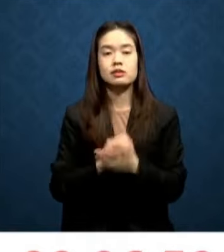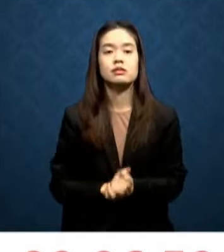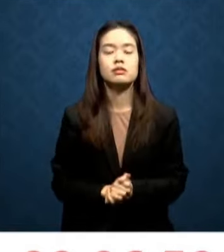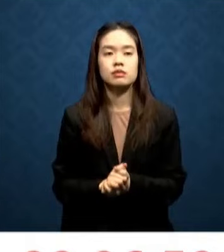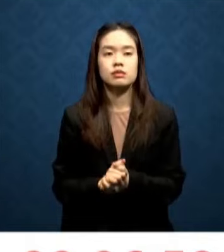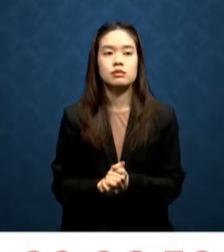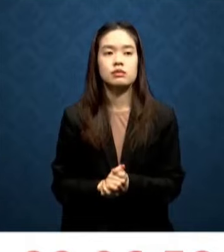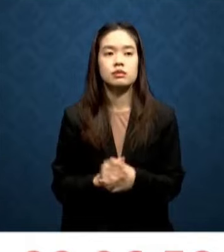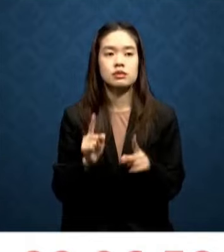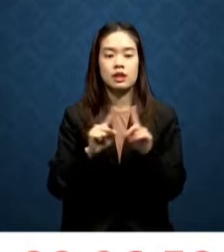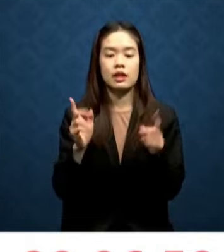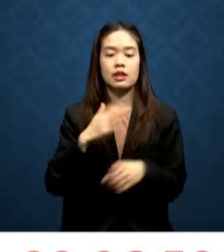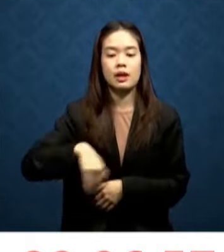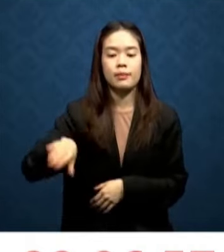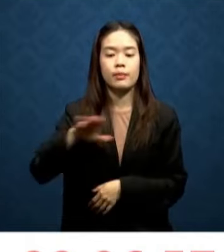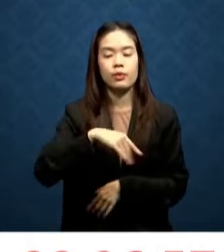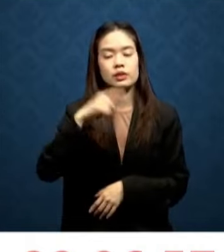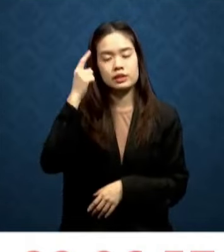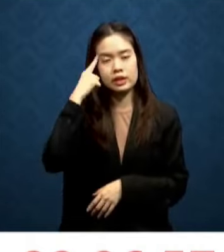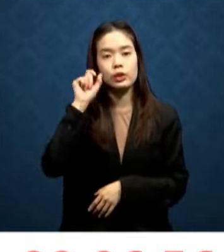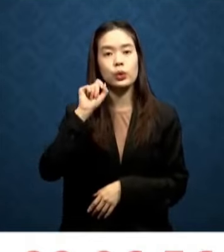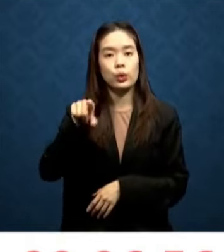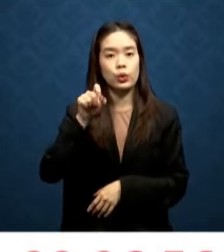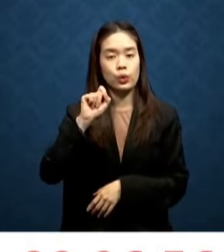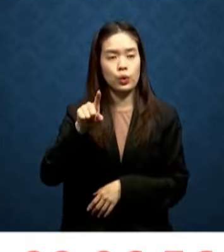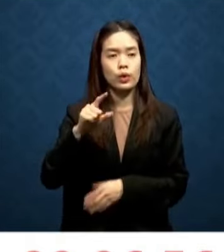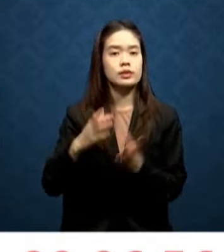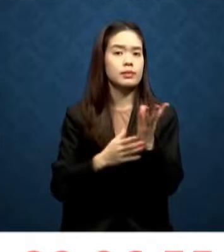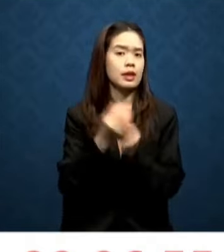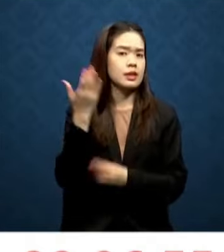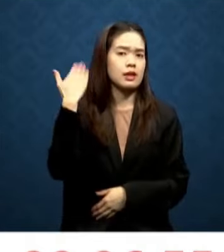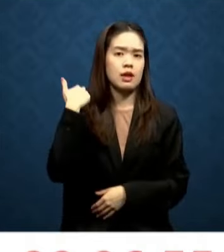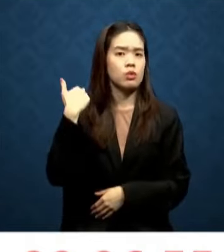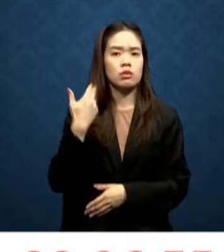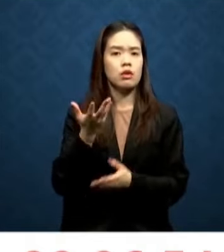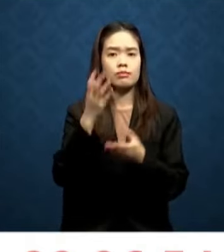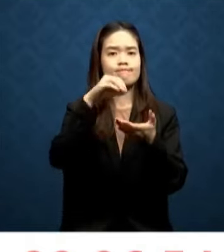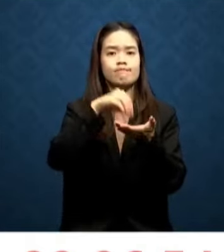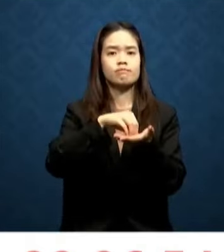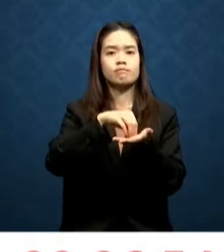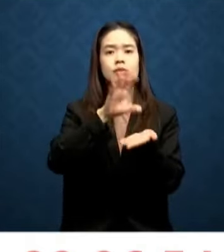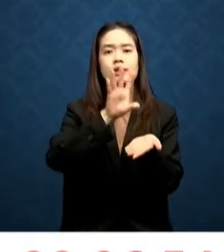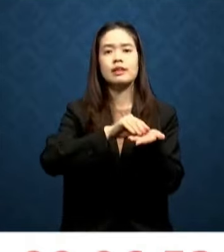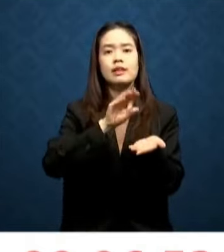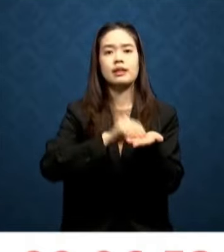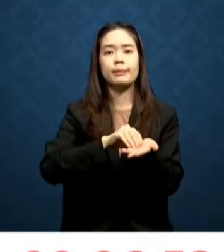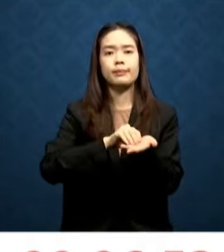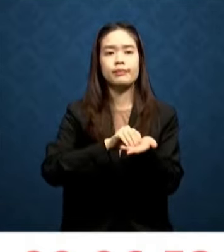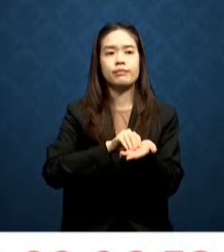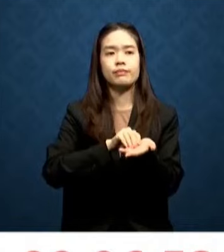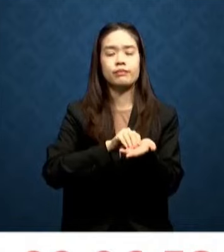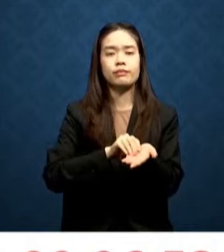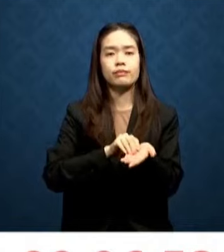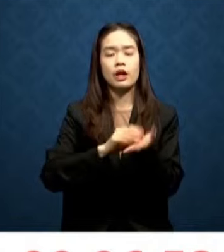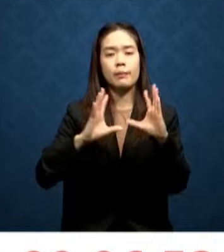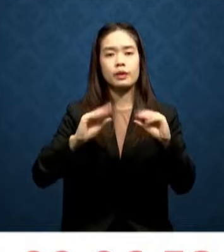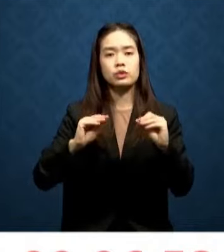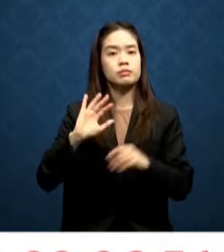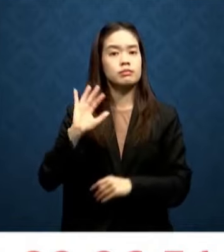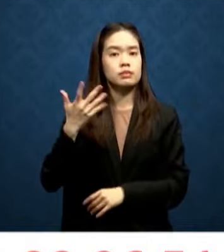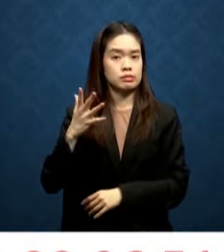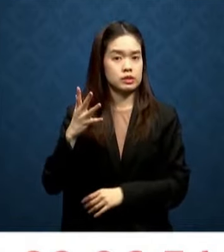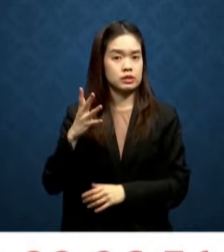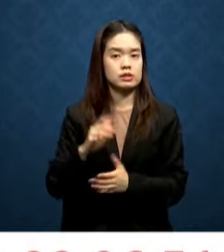ทุกท่านเห็นว่าเป็นเรื่องด่วนแต่ท่านประธานเองที่ผ่านมาก็ไม่ได้บรรจุนะครับเข้าสู่ที่ประชุมผมก็เล